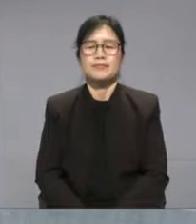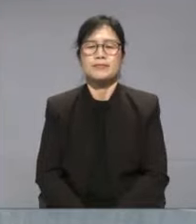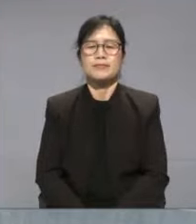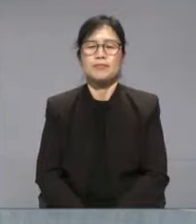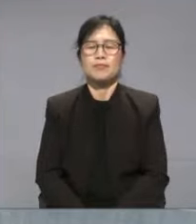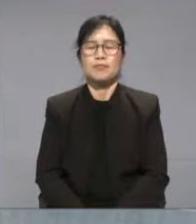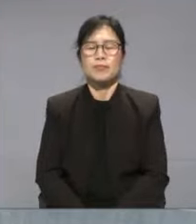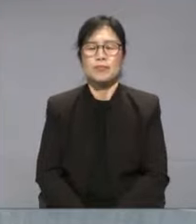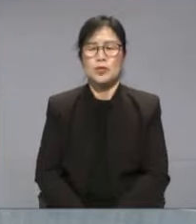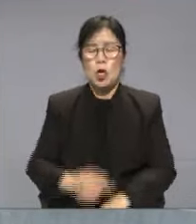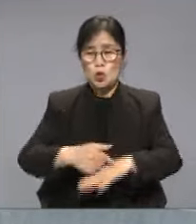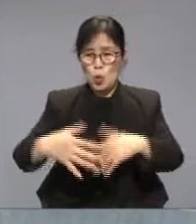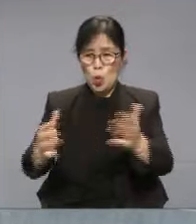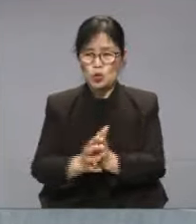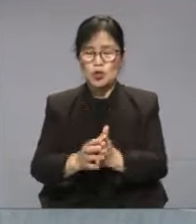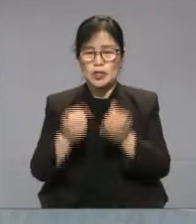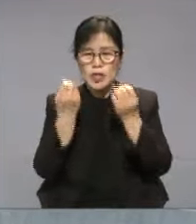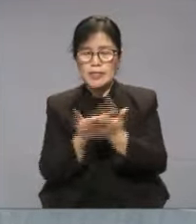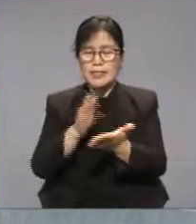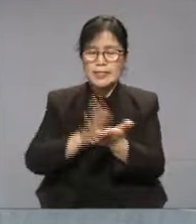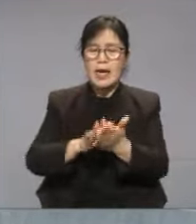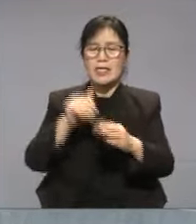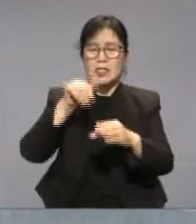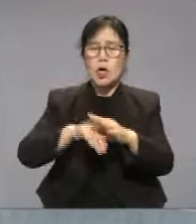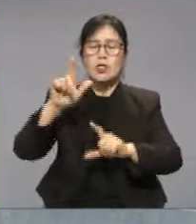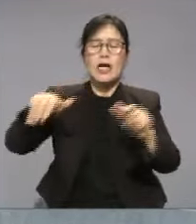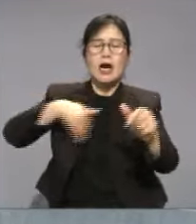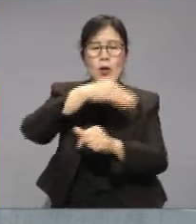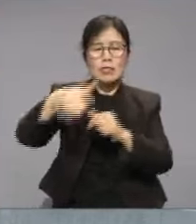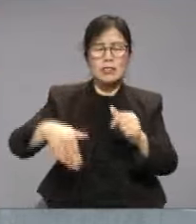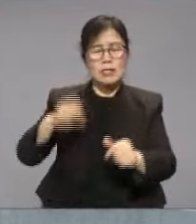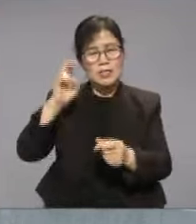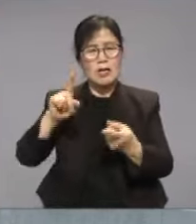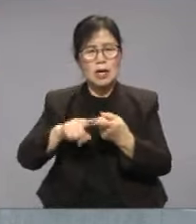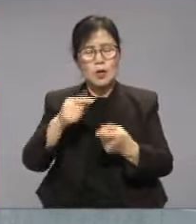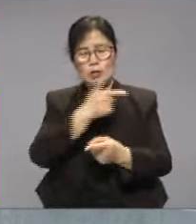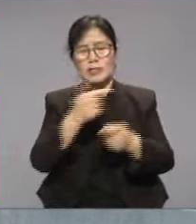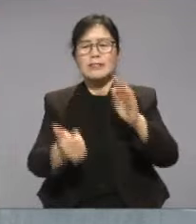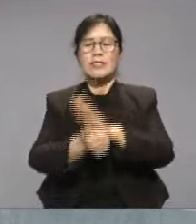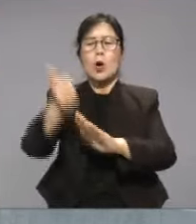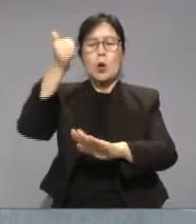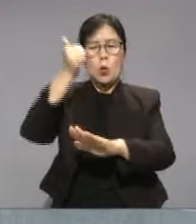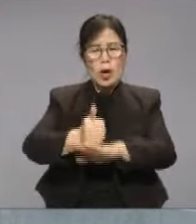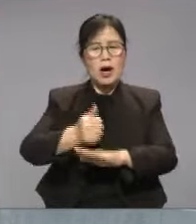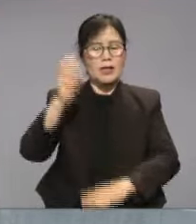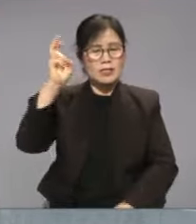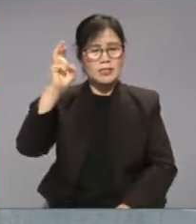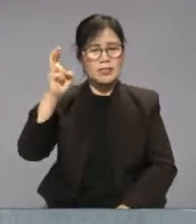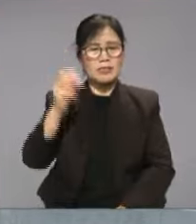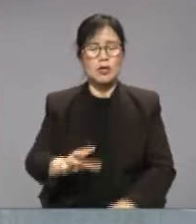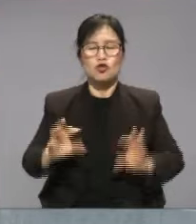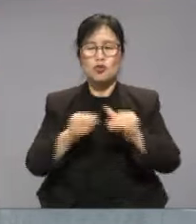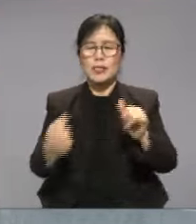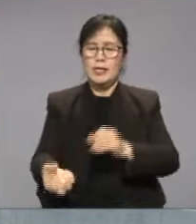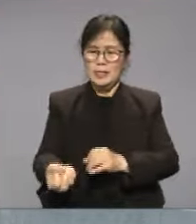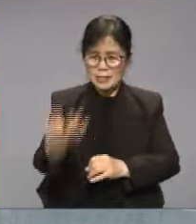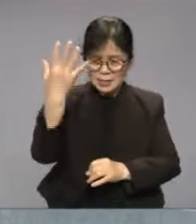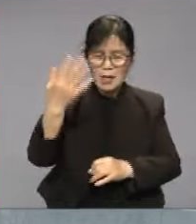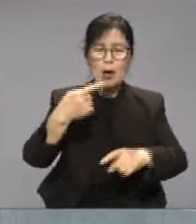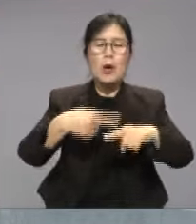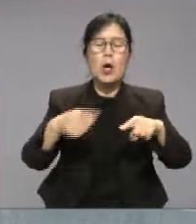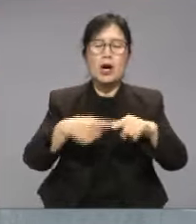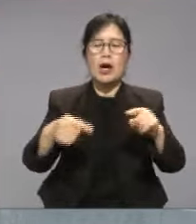네, 조국혁신당 선거 상황실에 나와 있습니다. 네, 예상대로 괄목할 만한 성과를 기록할 것으로 예측됐는데 국민의 승리다 이렇게 자평했습니다.